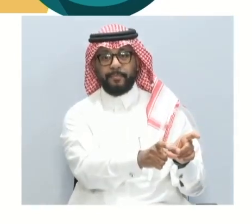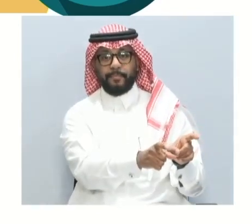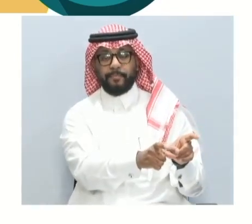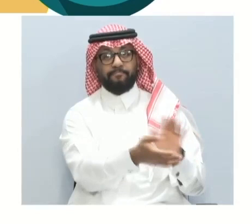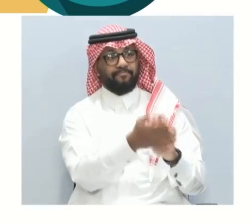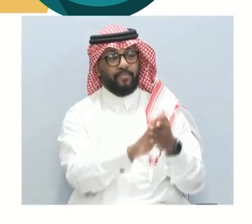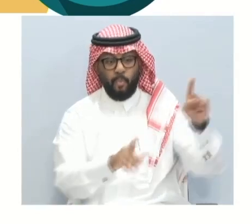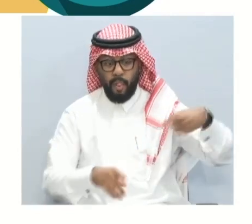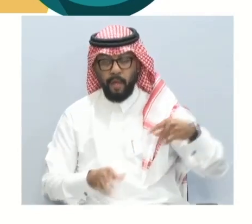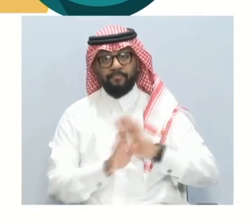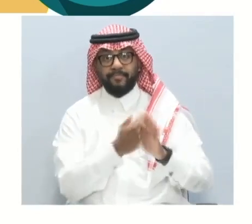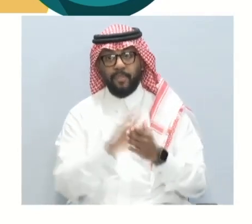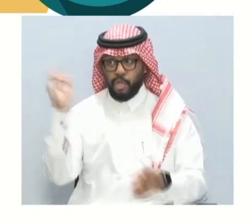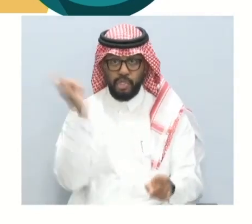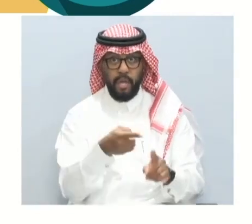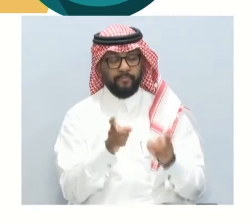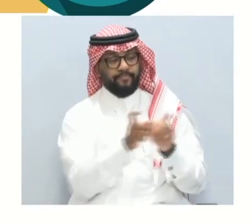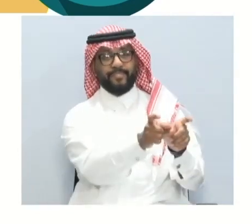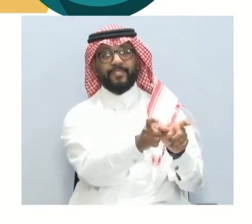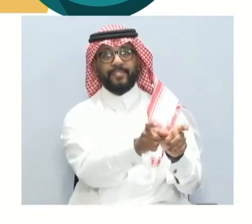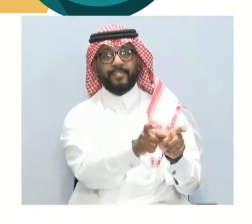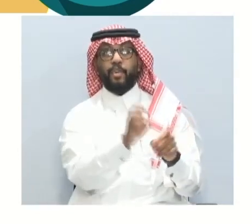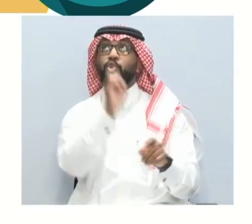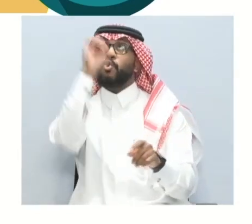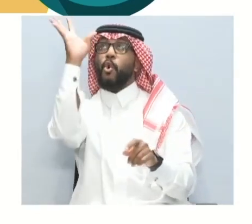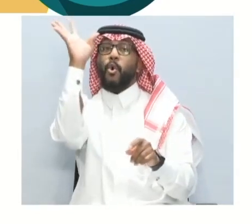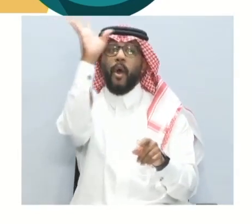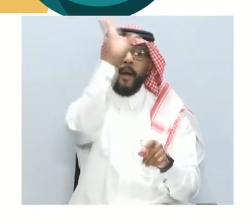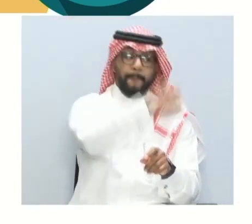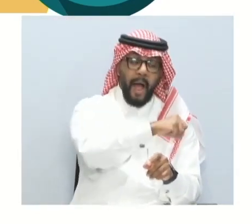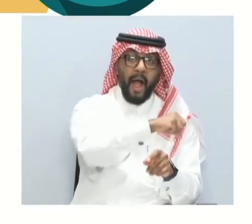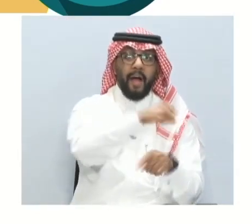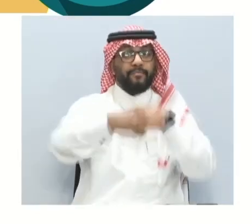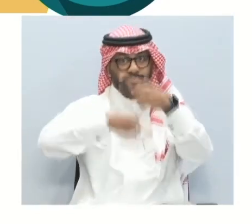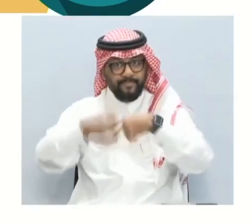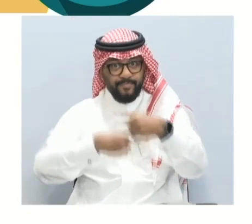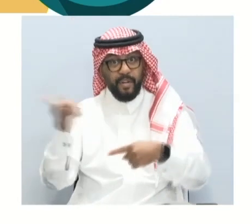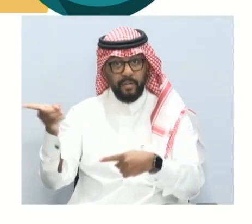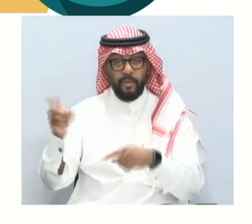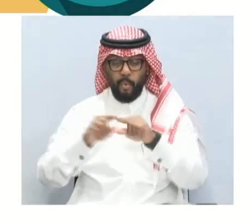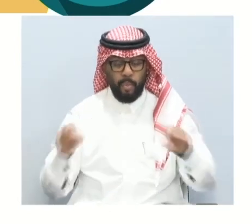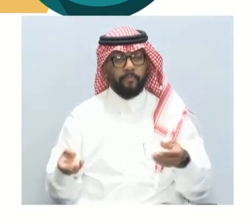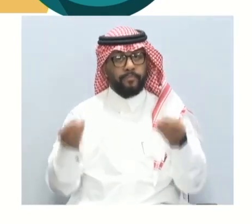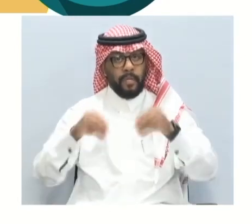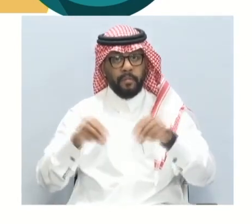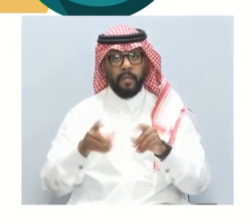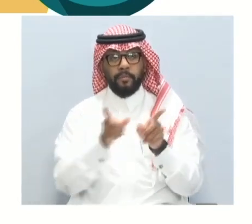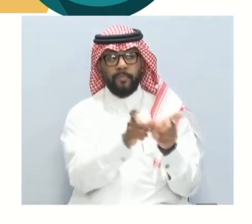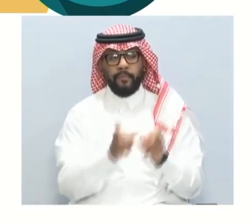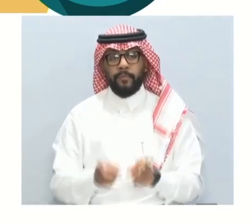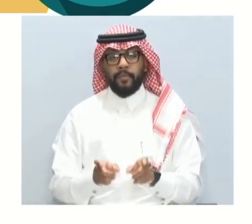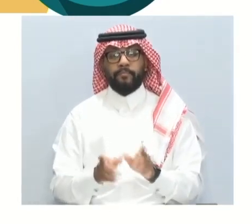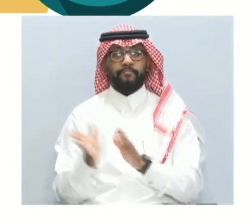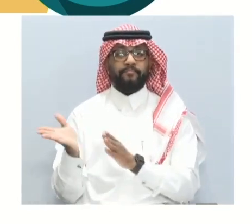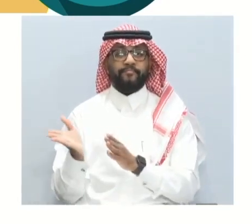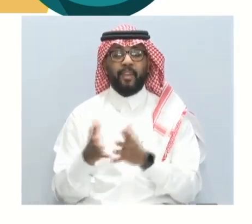الشيطان سائر يومه الى الليل ولم ياتي احد بافضل مما اتى به الا من قال